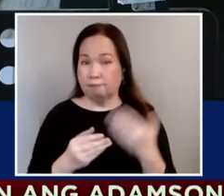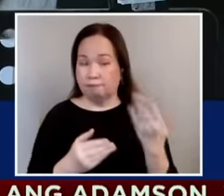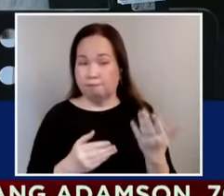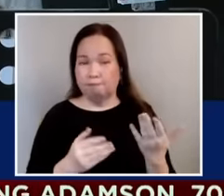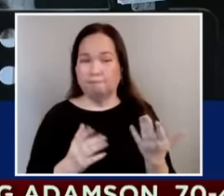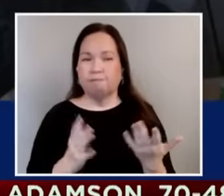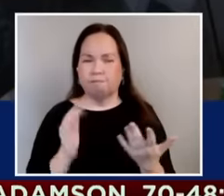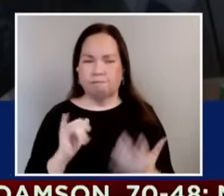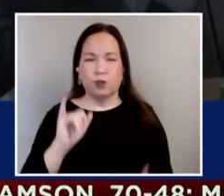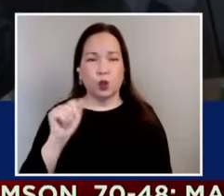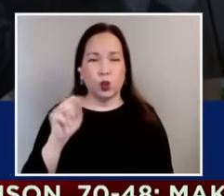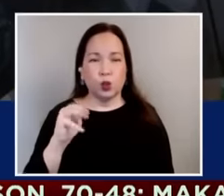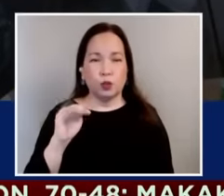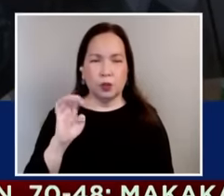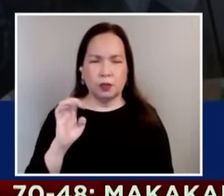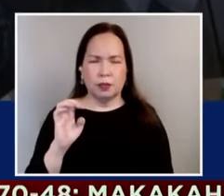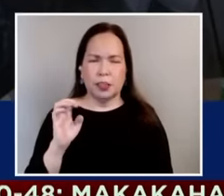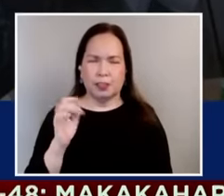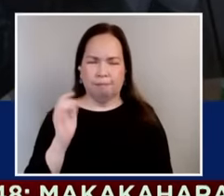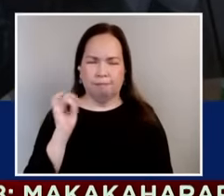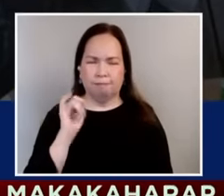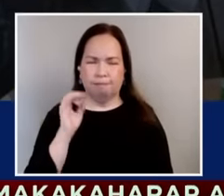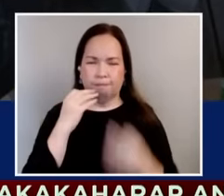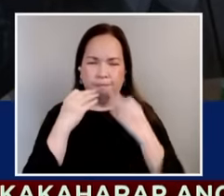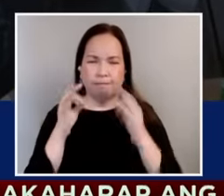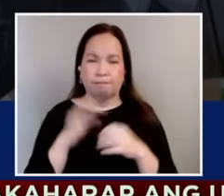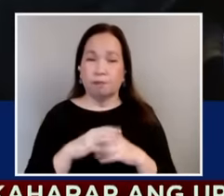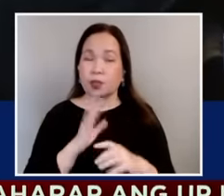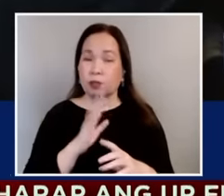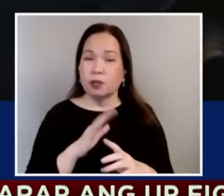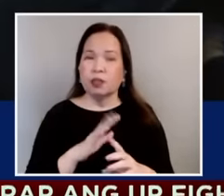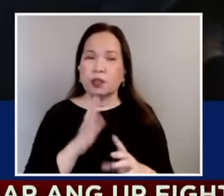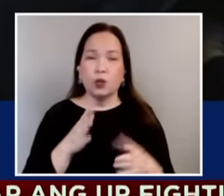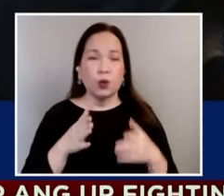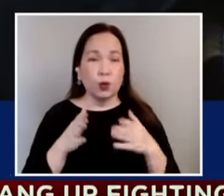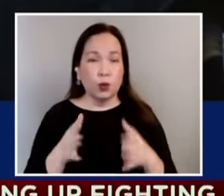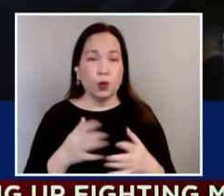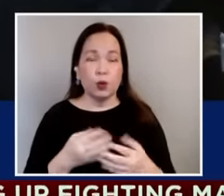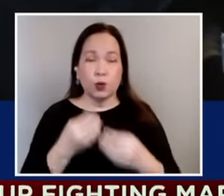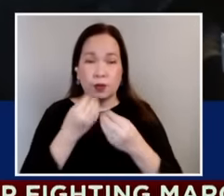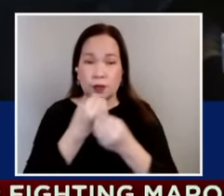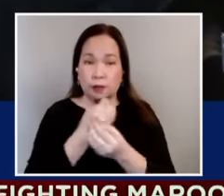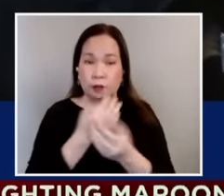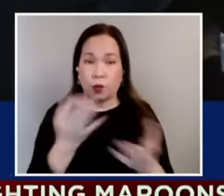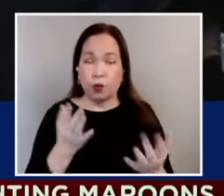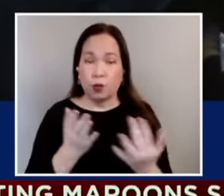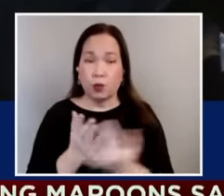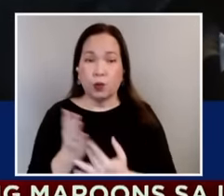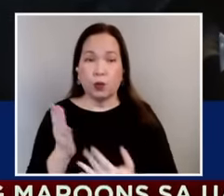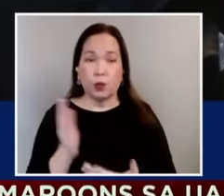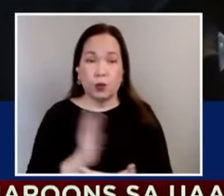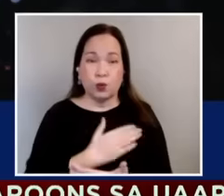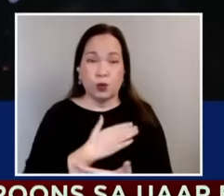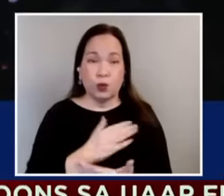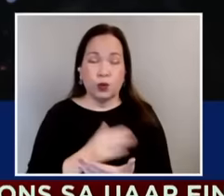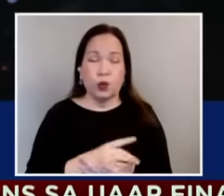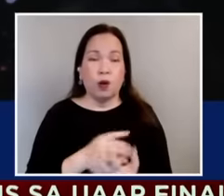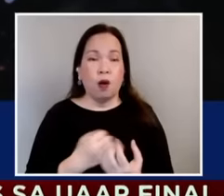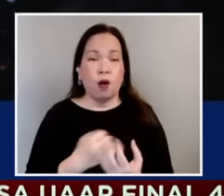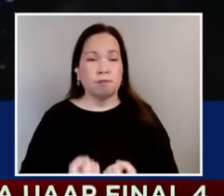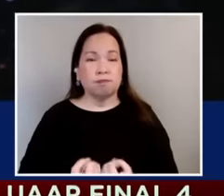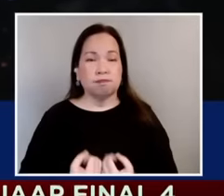Jamie Rivera. Sabi ni Jamie, paraan niya para ibalik sa pamamagitan ng musika ang pag-apaw ng blessings